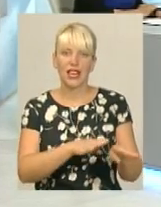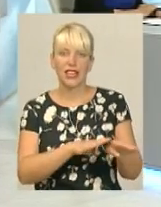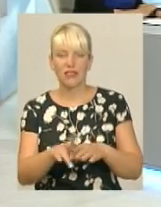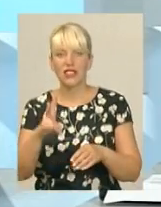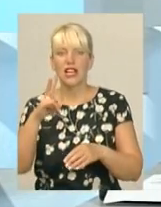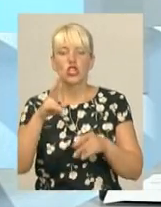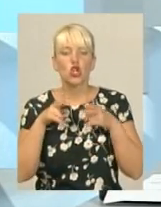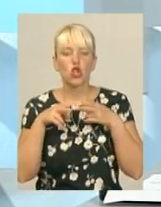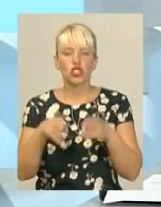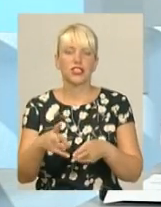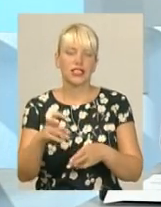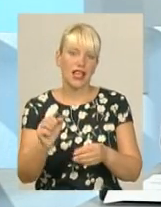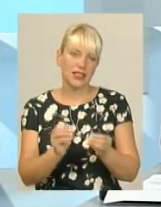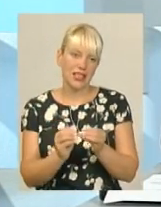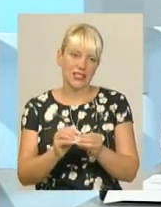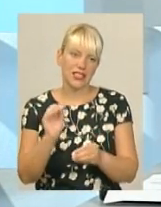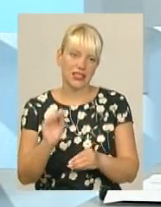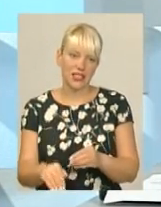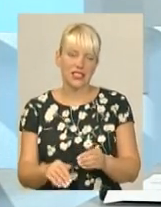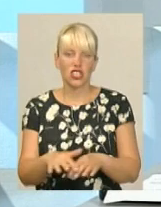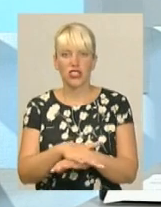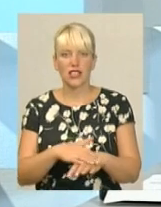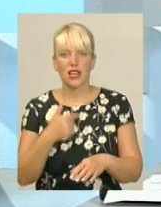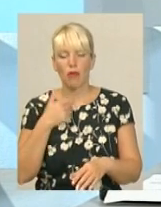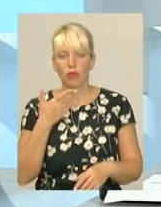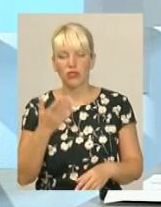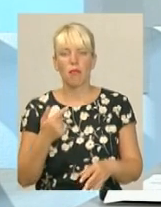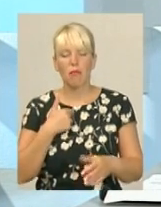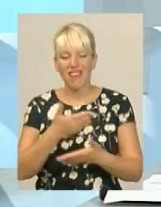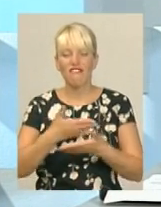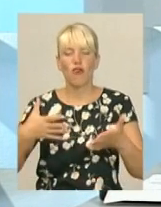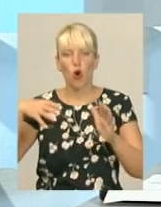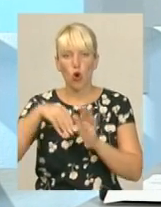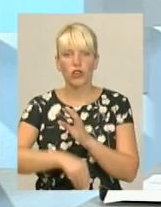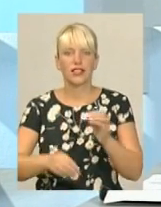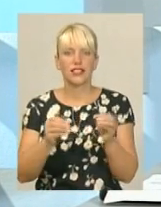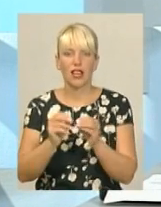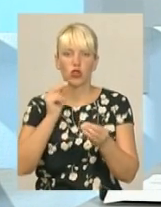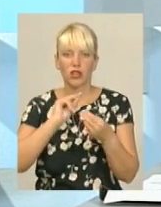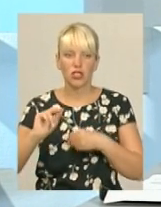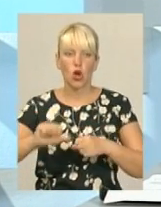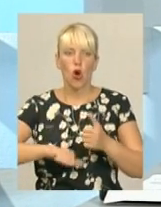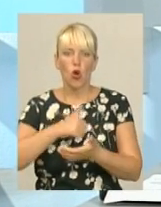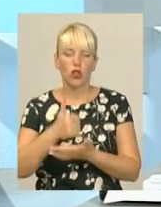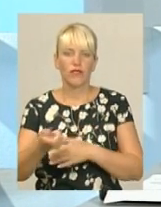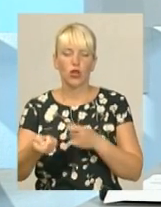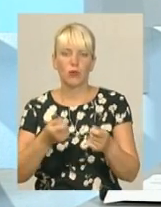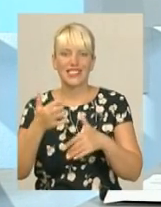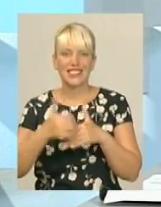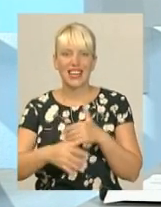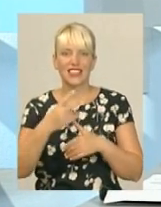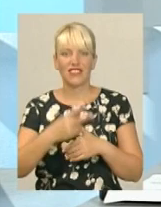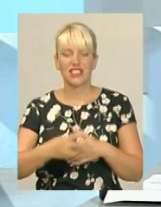населення. Ну, я прозвітував і сказав, що ми входимо в десятку кращих головних управлінь серед